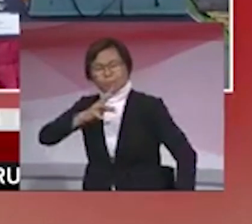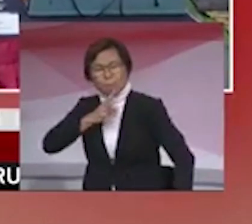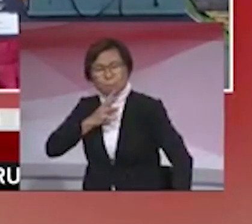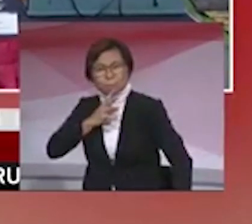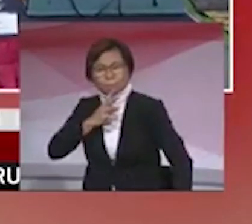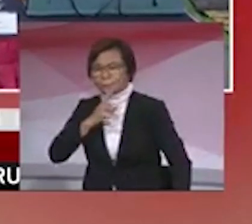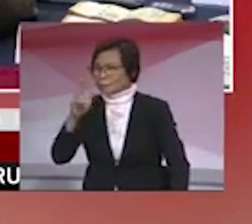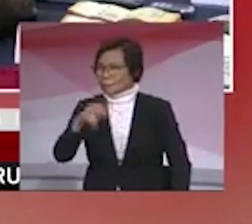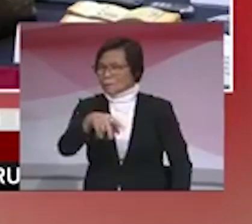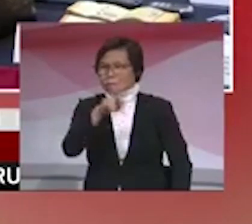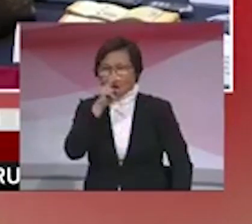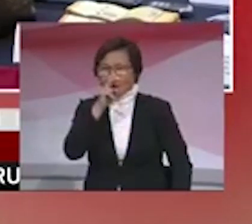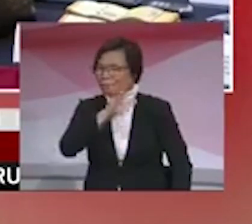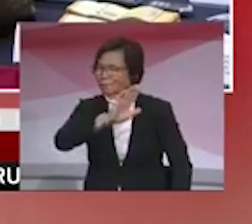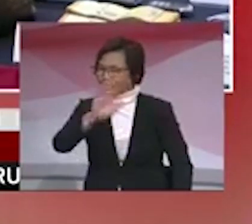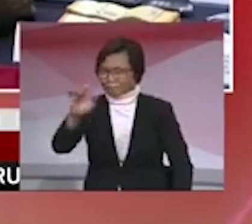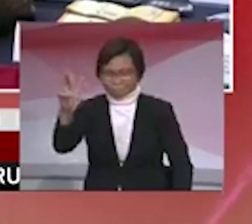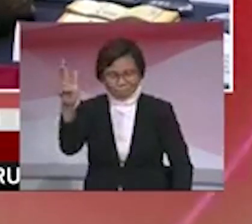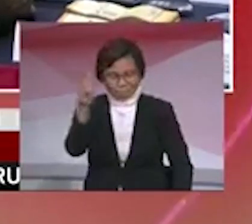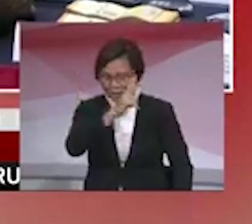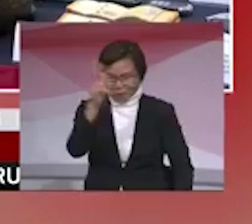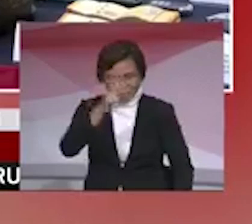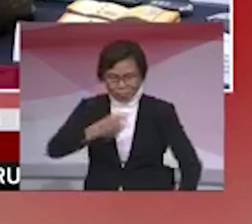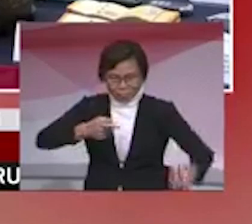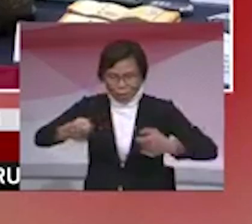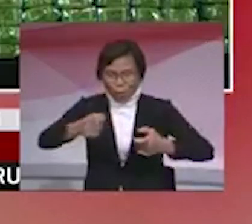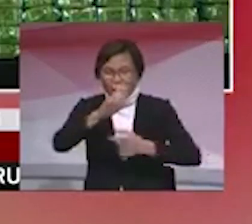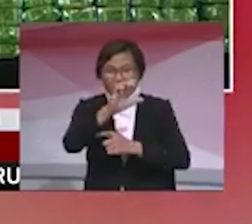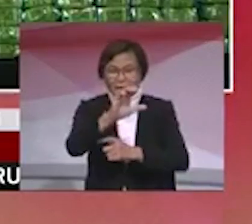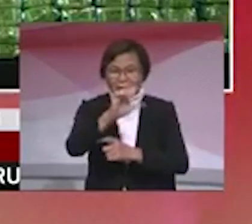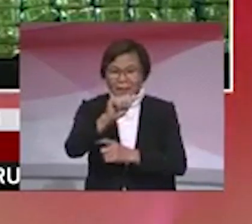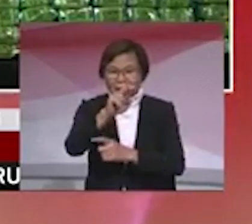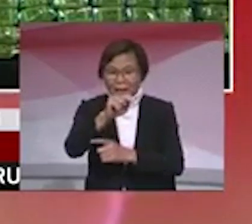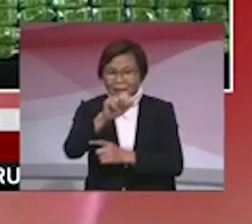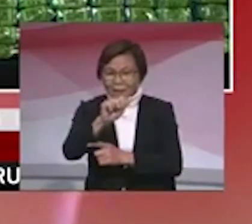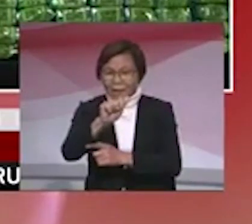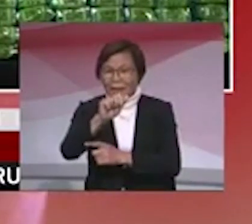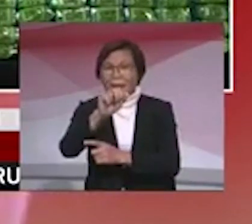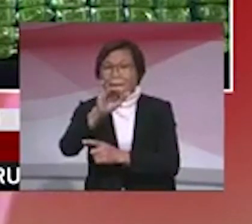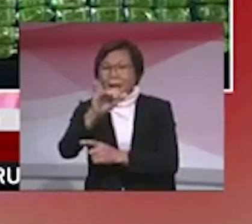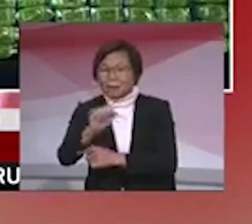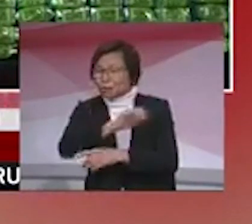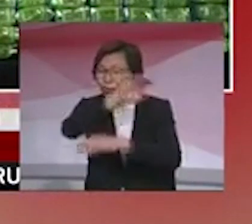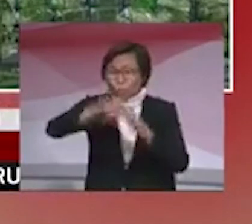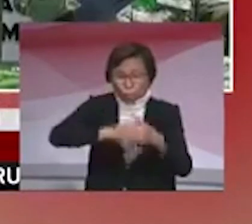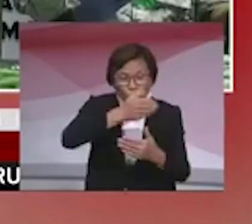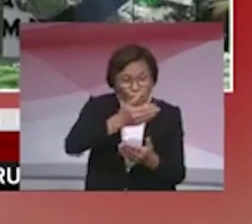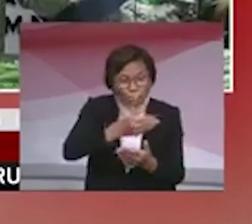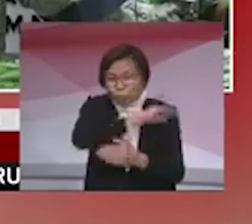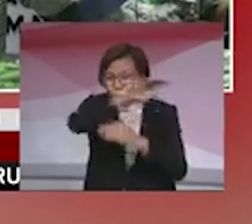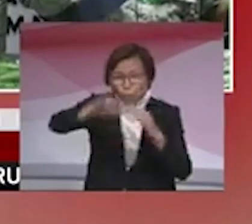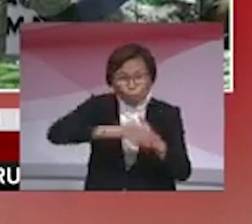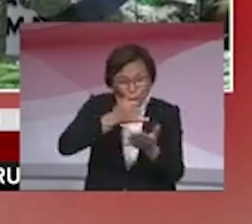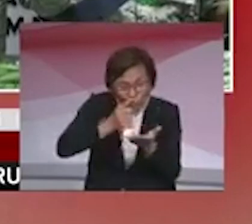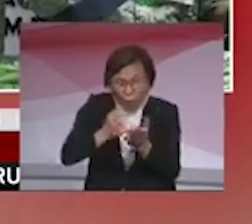bahwa kerajaan tidak akan mengubah status kau nabis dan semua bahan dadah berkaitan